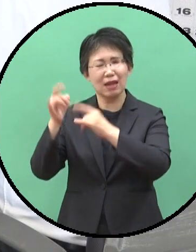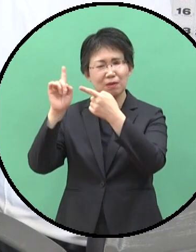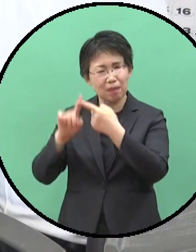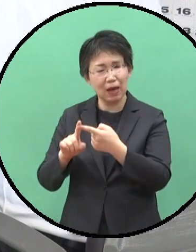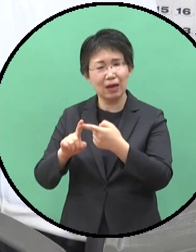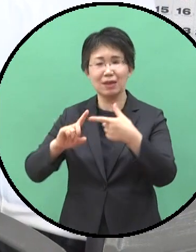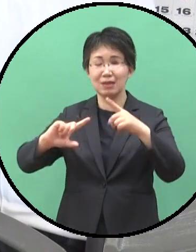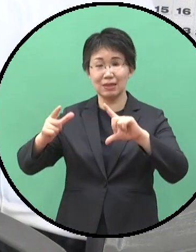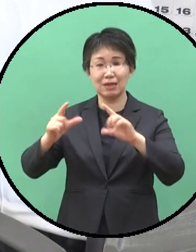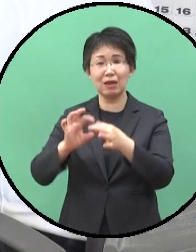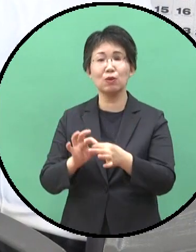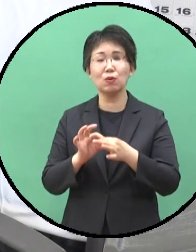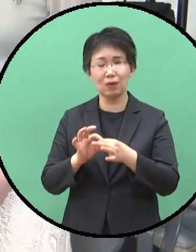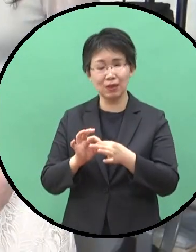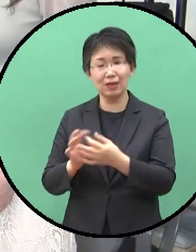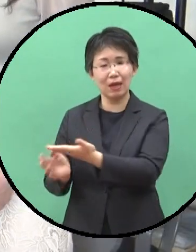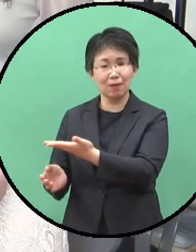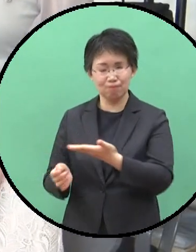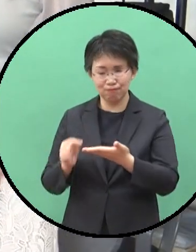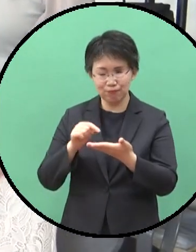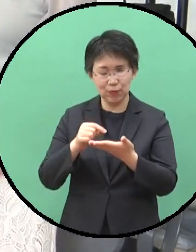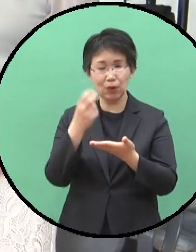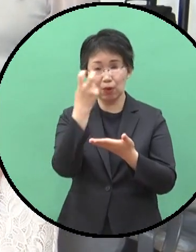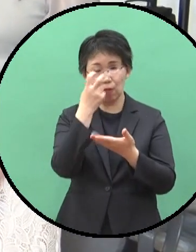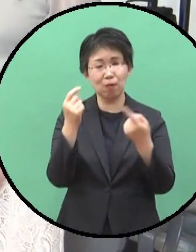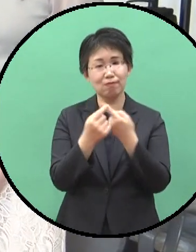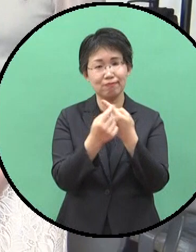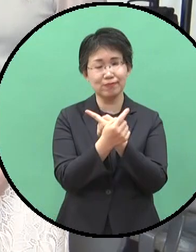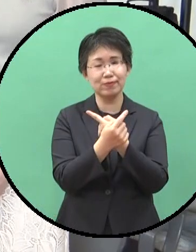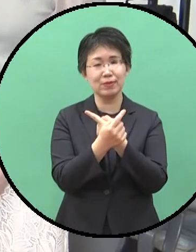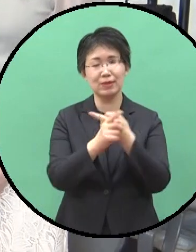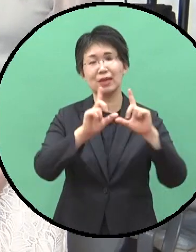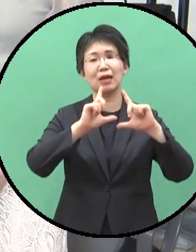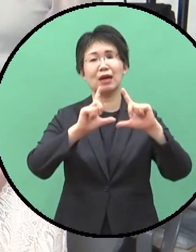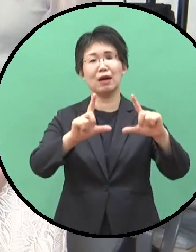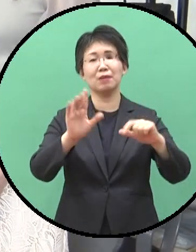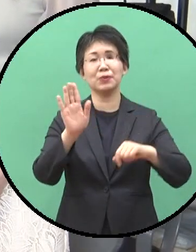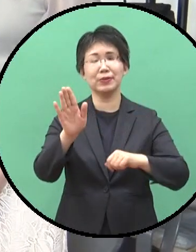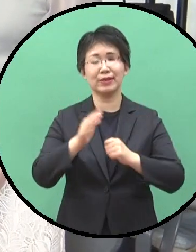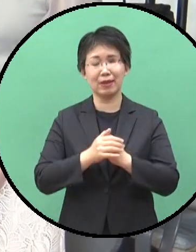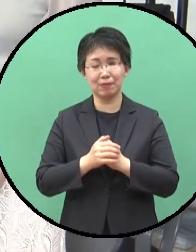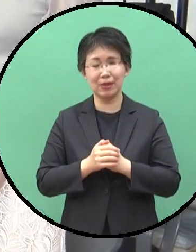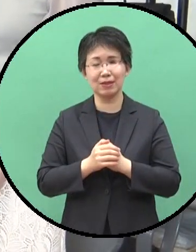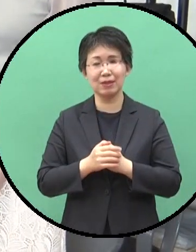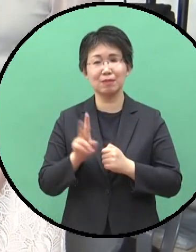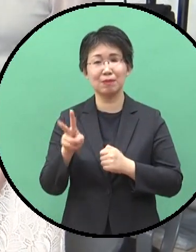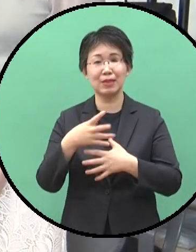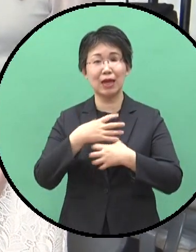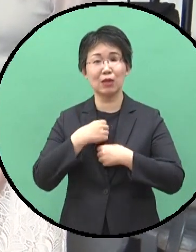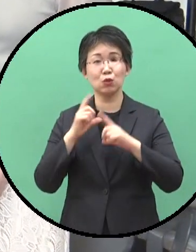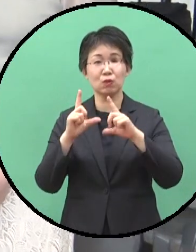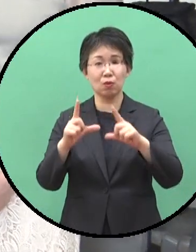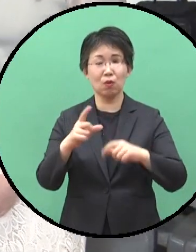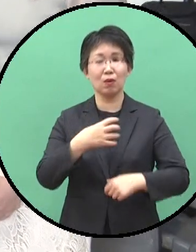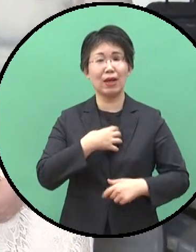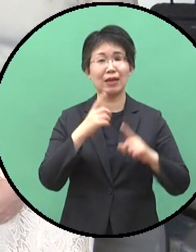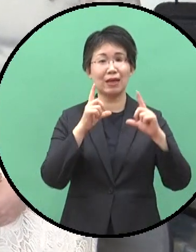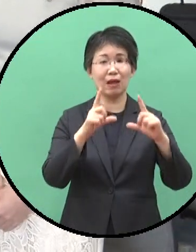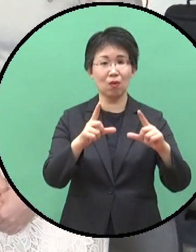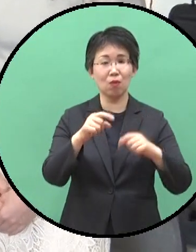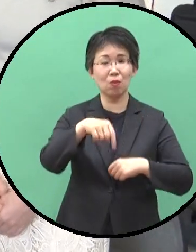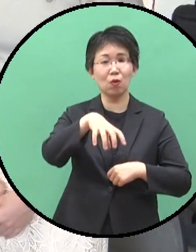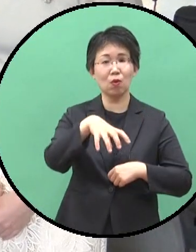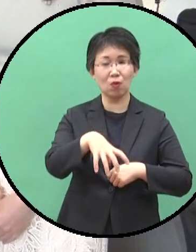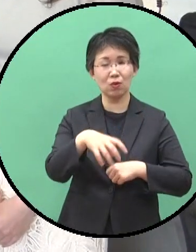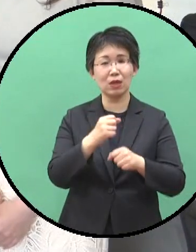とはわけではありませんので、適宜修正して予報として発表している。あと、注意報とか警報とかそういった防災気